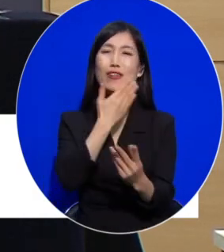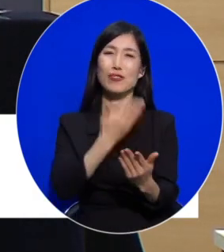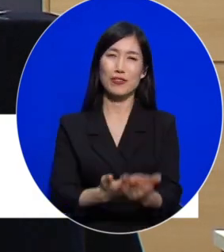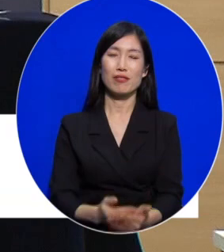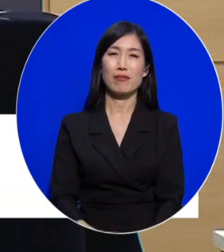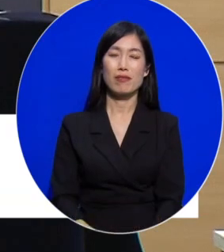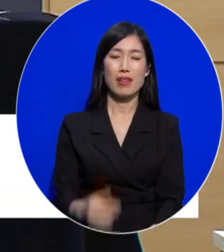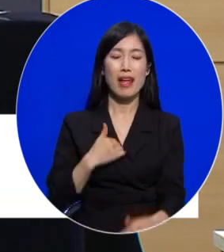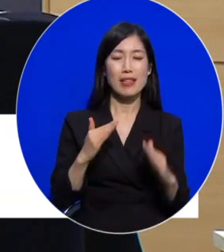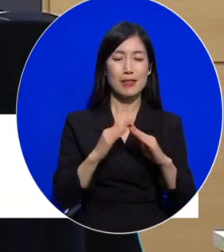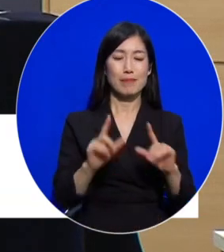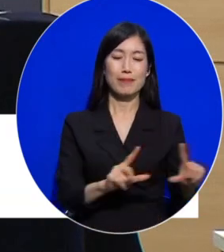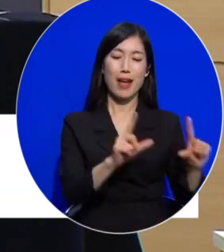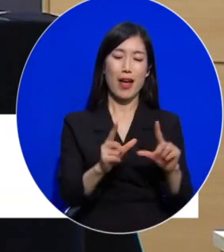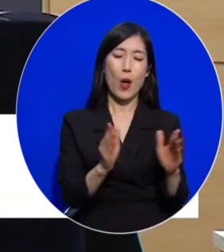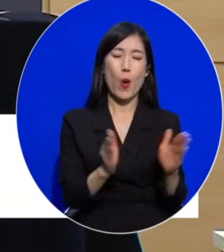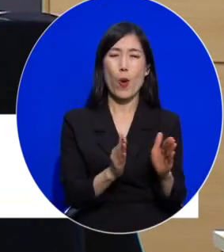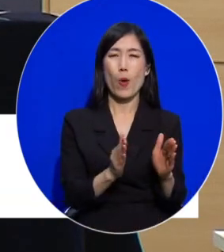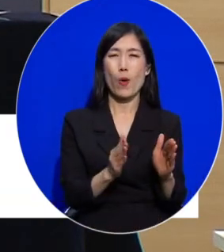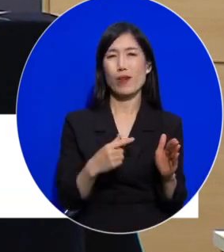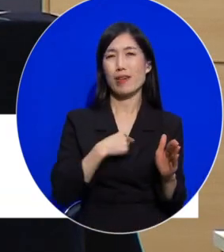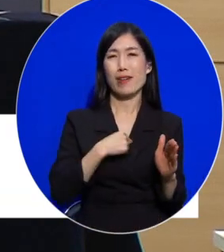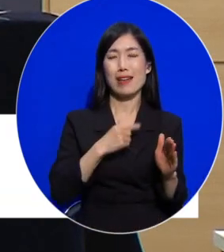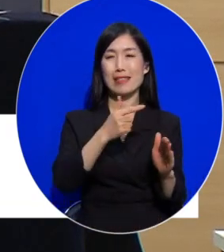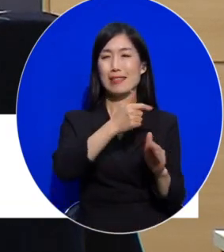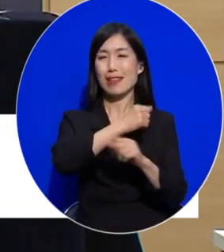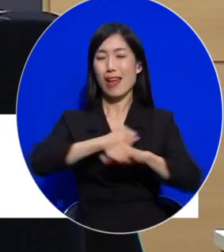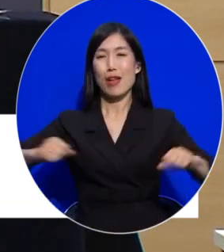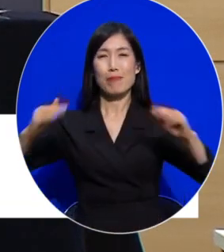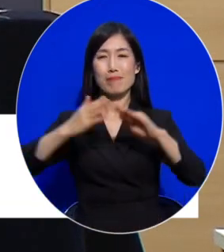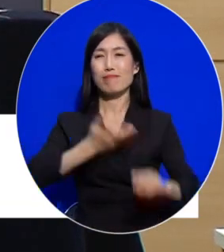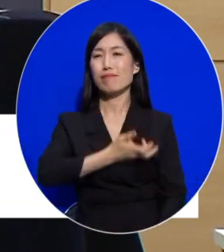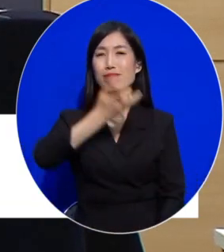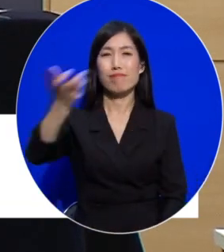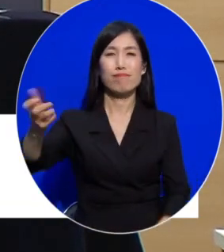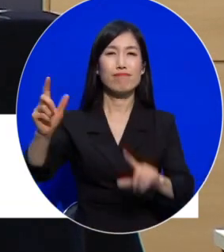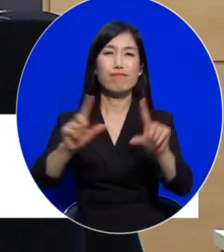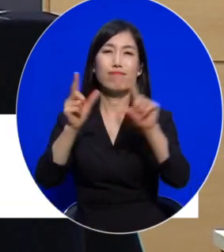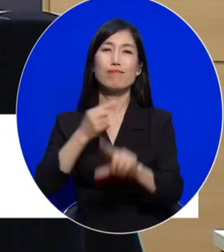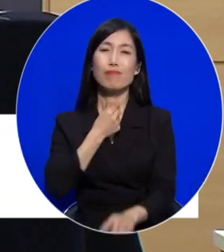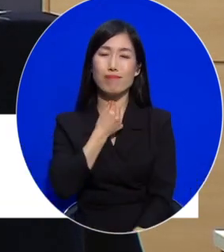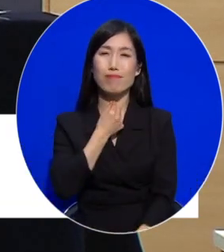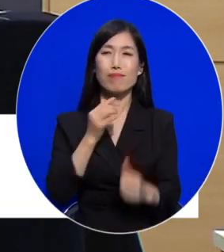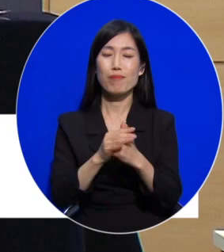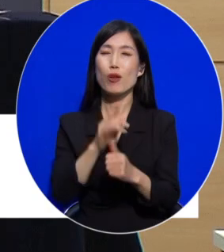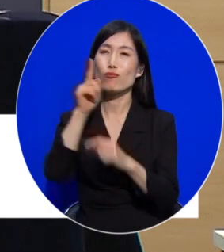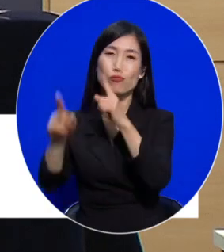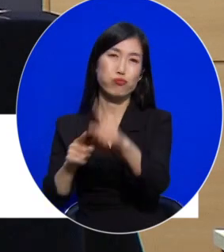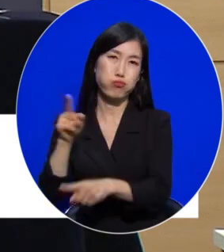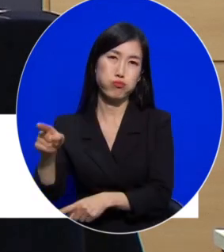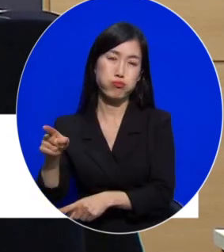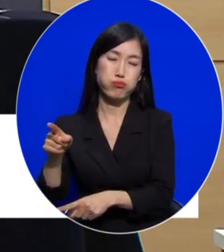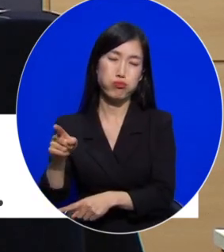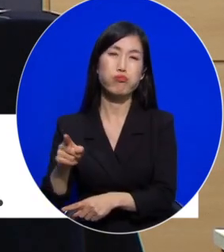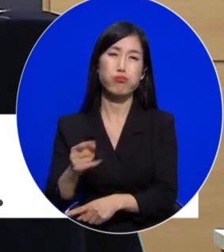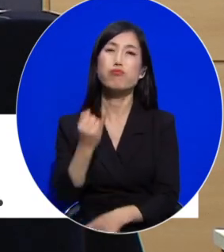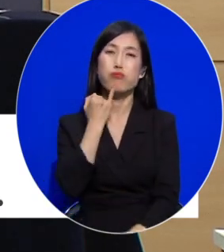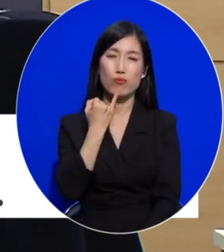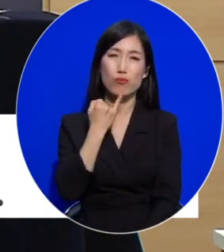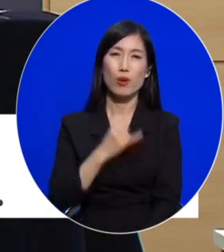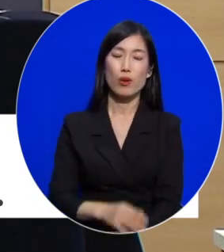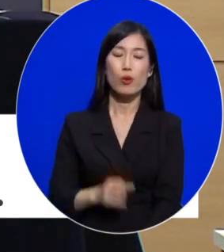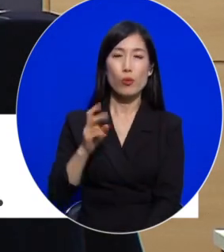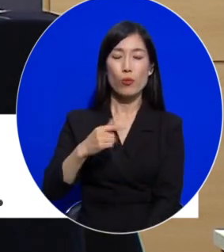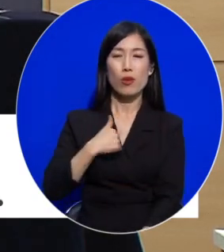상향으로서의 이사 수요라든지 그래서 청약이나 이사 수요 그리고 집값이 너무 급격히